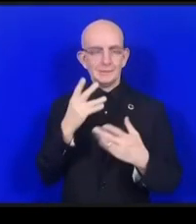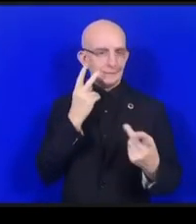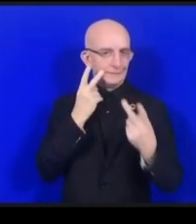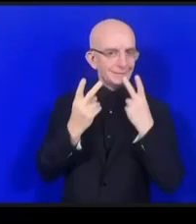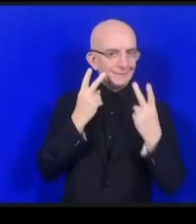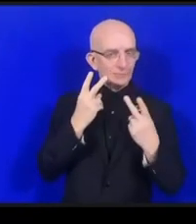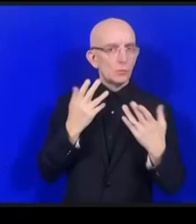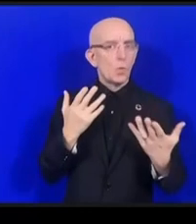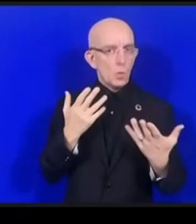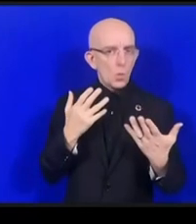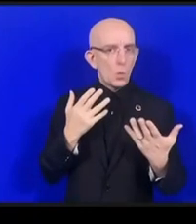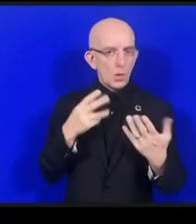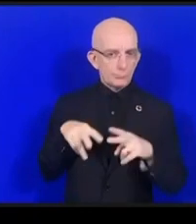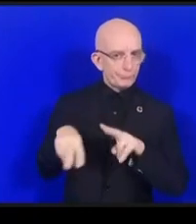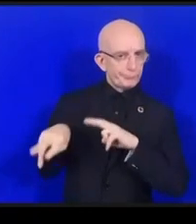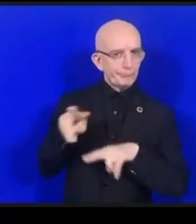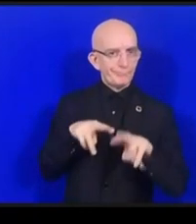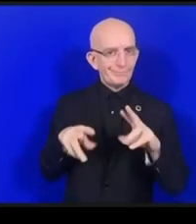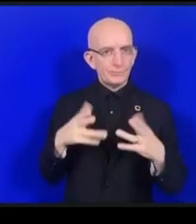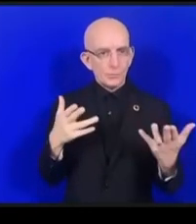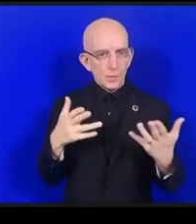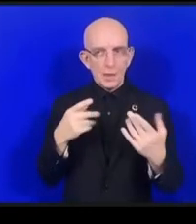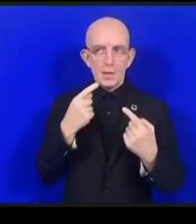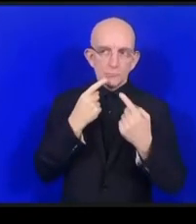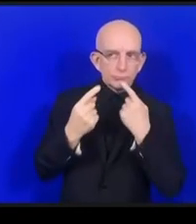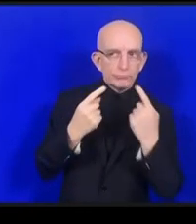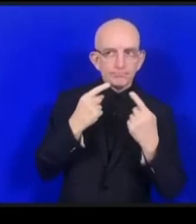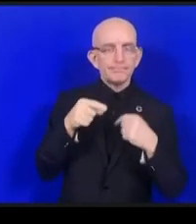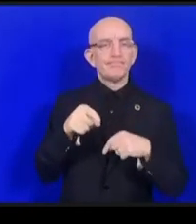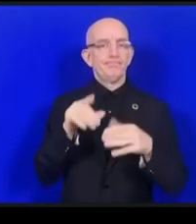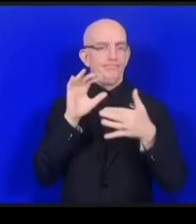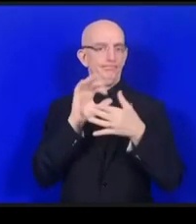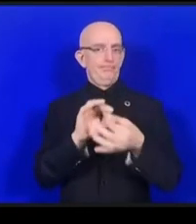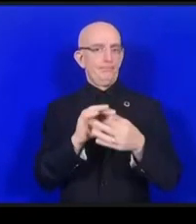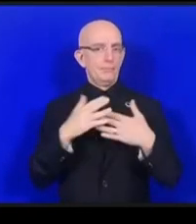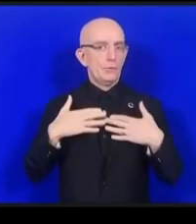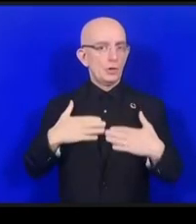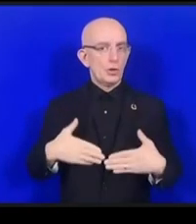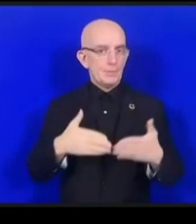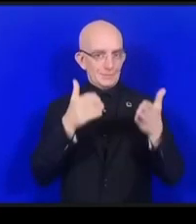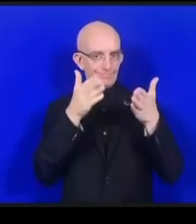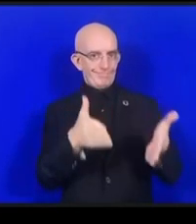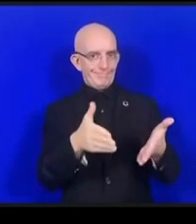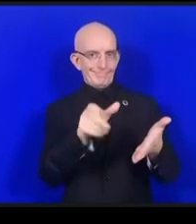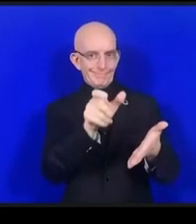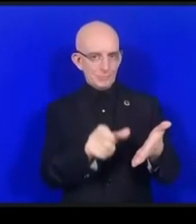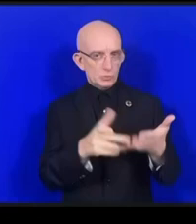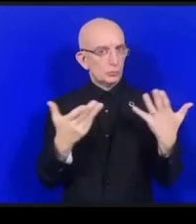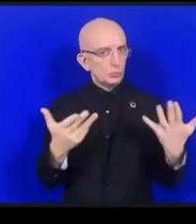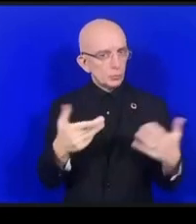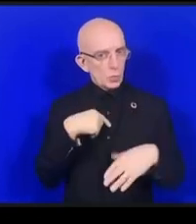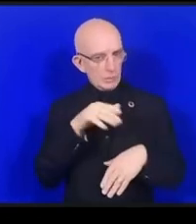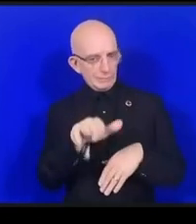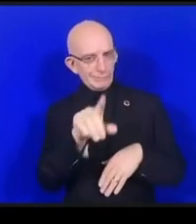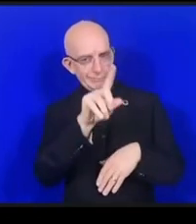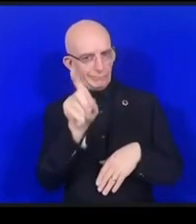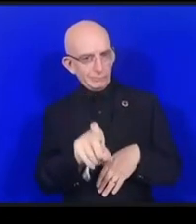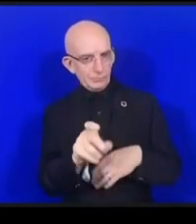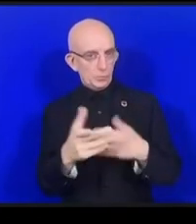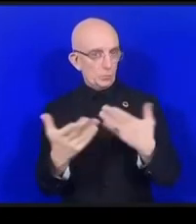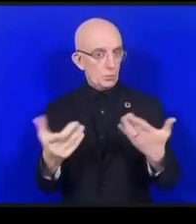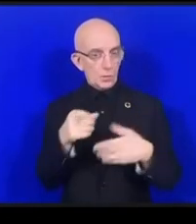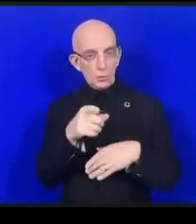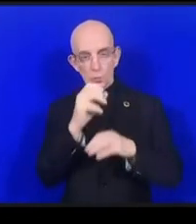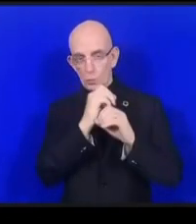и я хочу задать вам вопрос что это означает для вас в контексте динамической коалиции